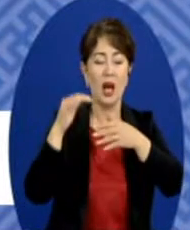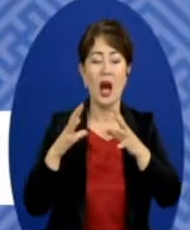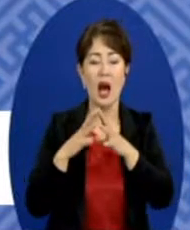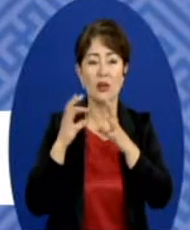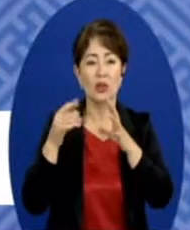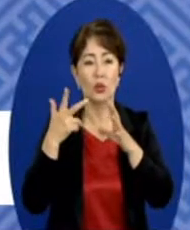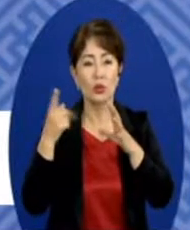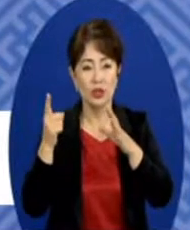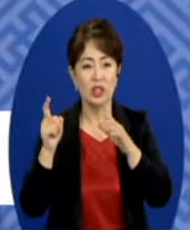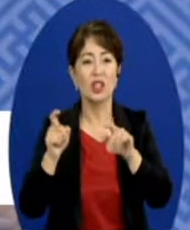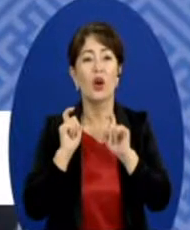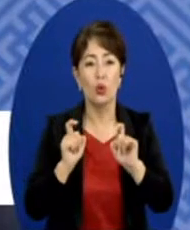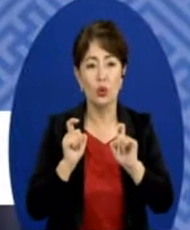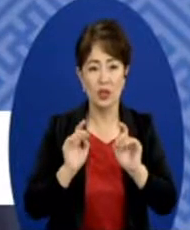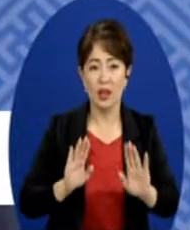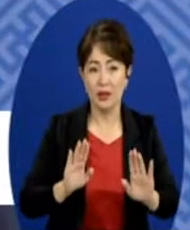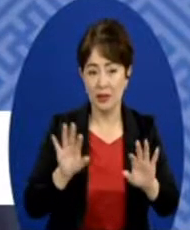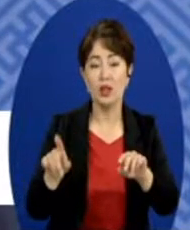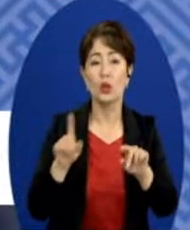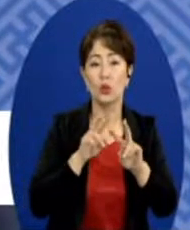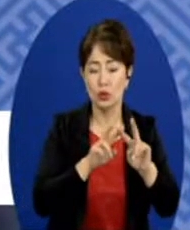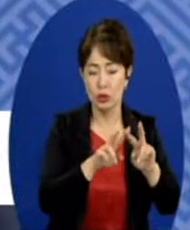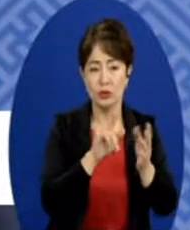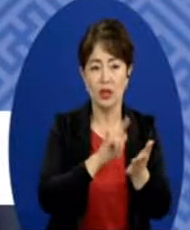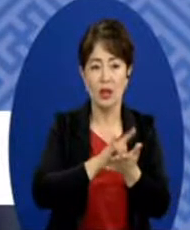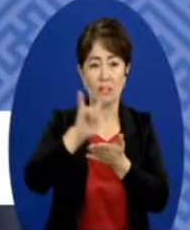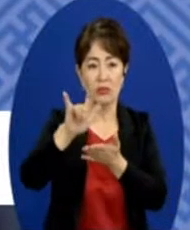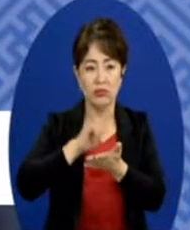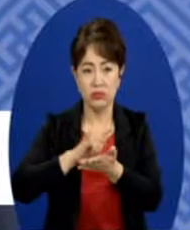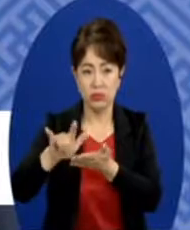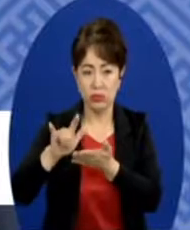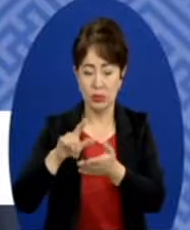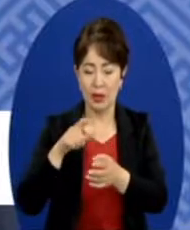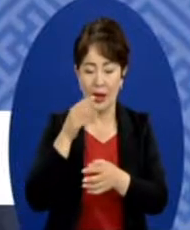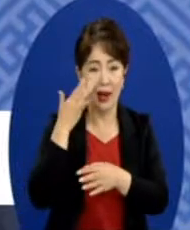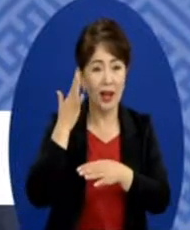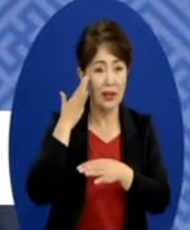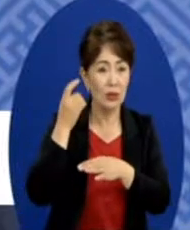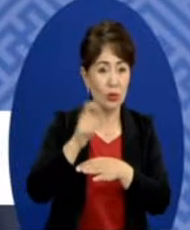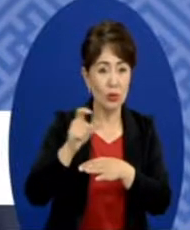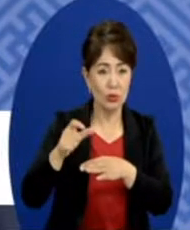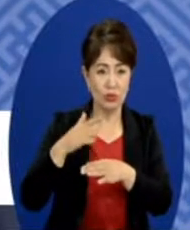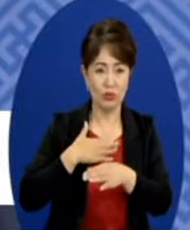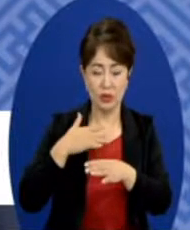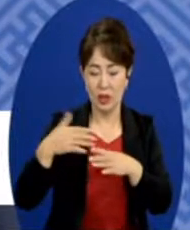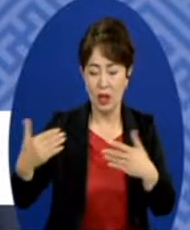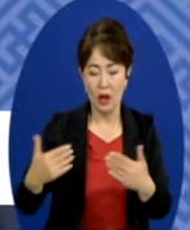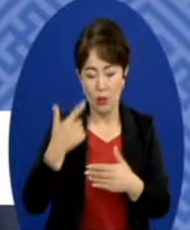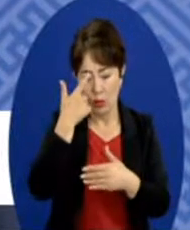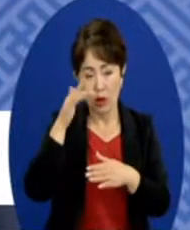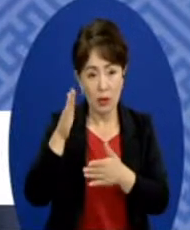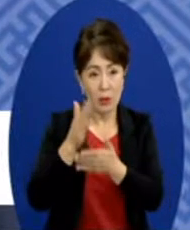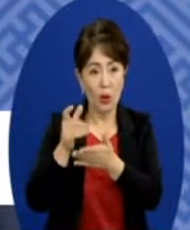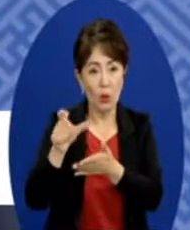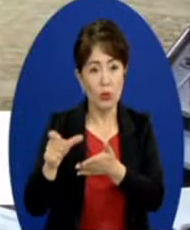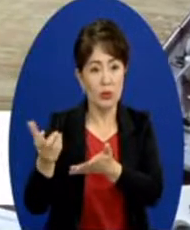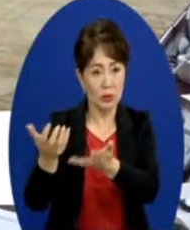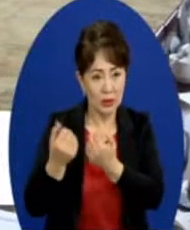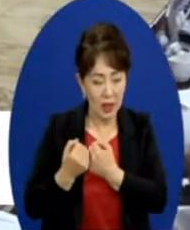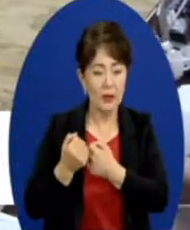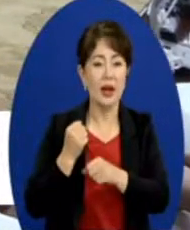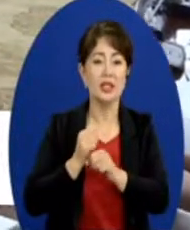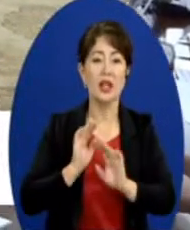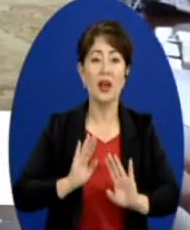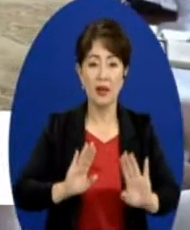сарын 31-ний дуустал бол үргэлжлүүлнэ. Чартер нислэгүүдээр хард иргэдээ гадны улс орнуудаас одоо татдаг ажил одоо эрчимтэй